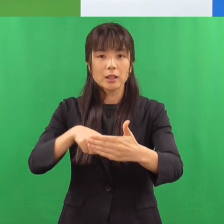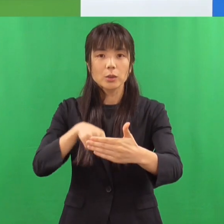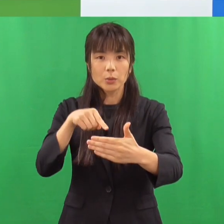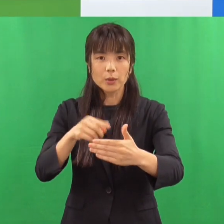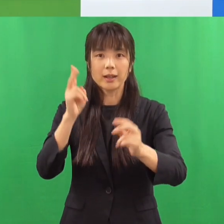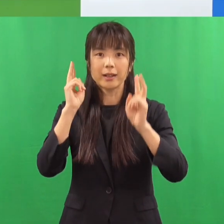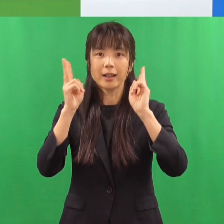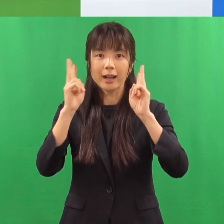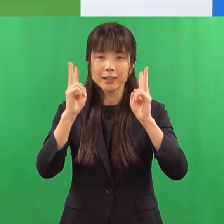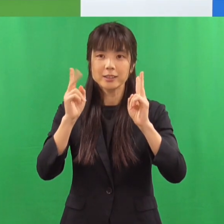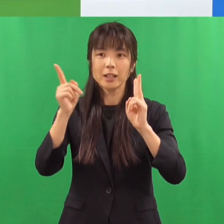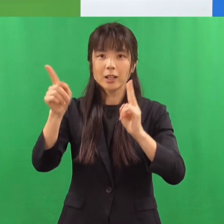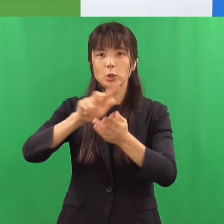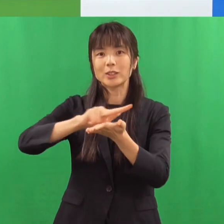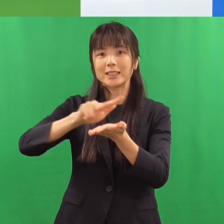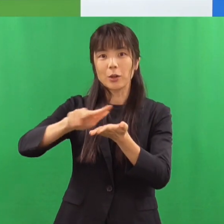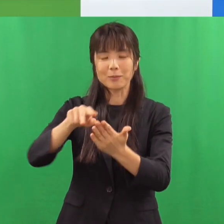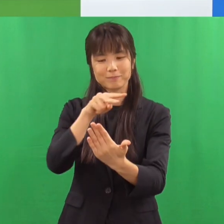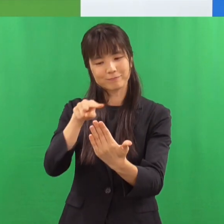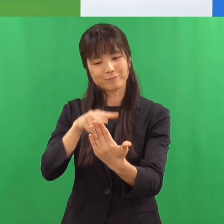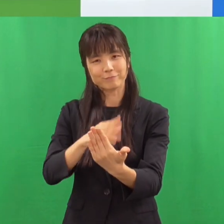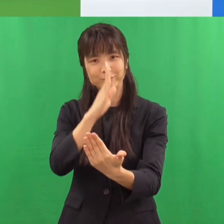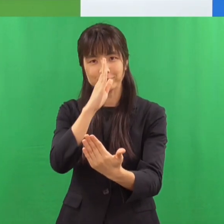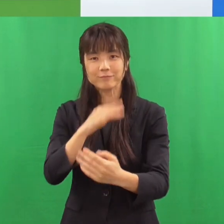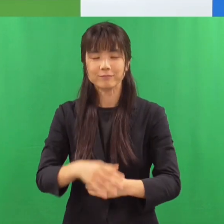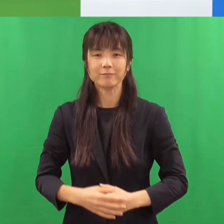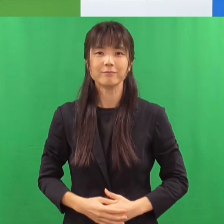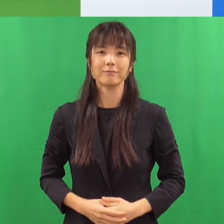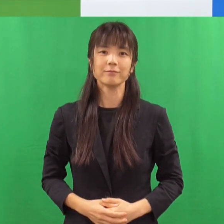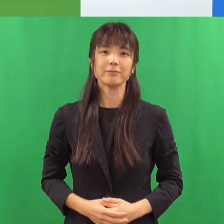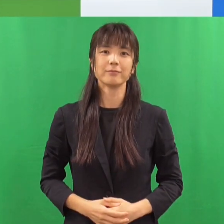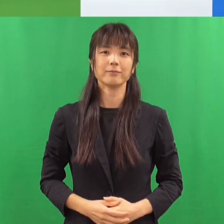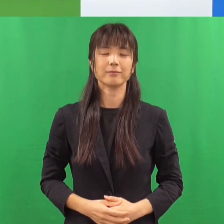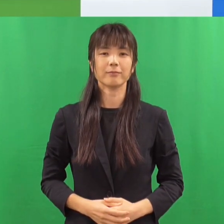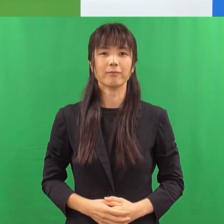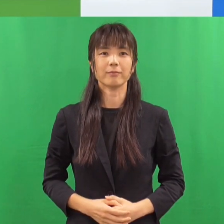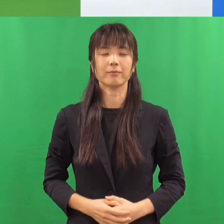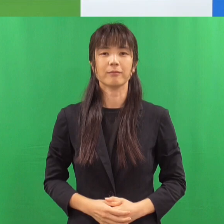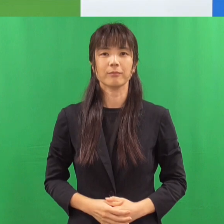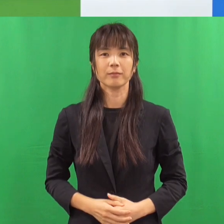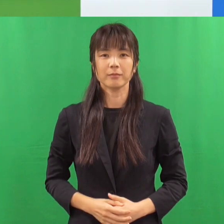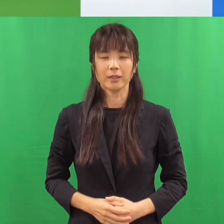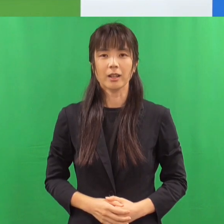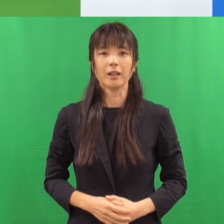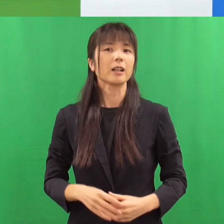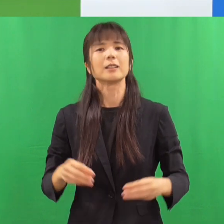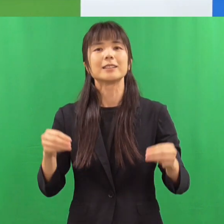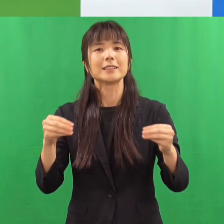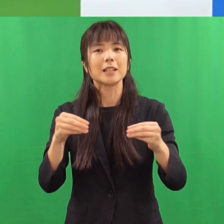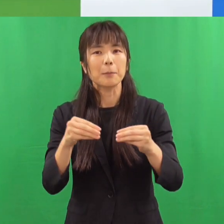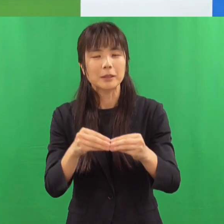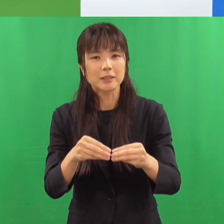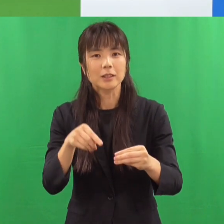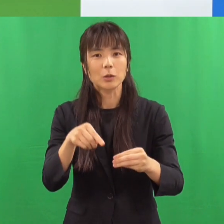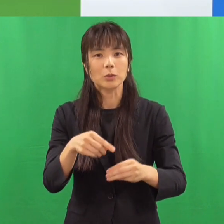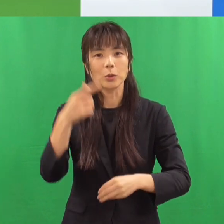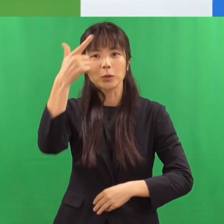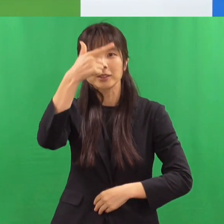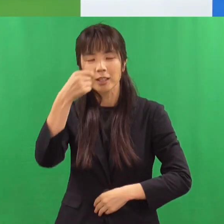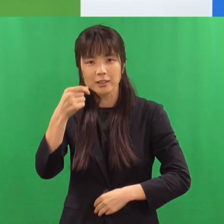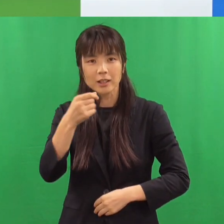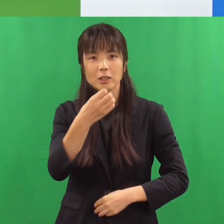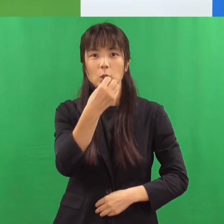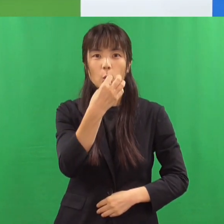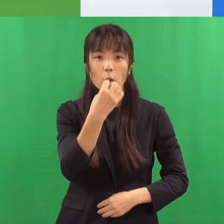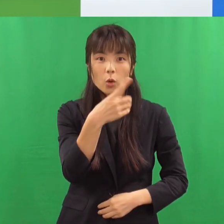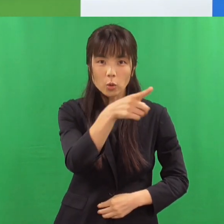プレスリリース資料をご参照ください。ちなみに今日までらしいんですけれども、香港往